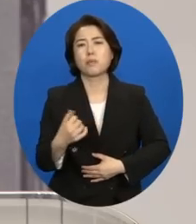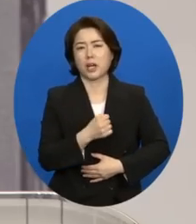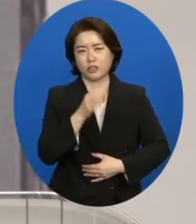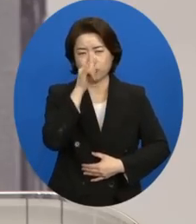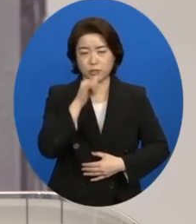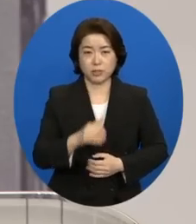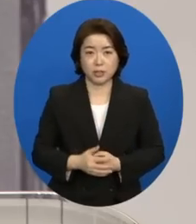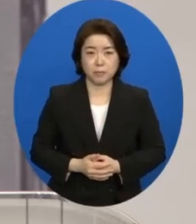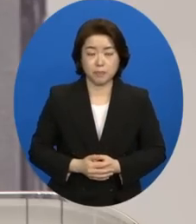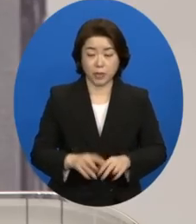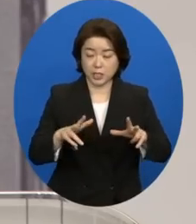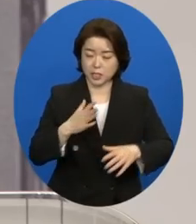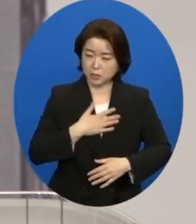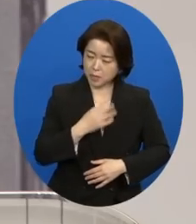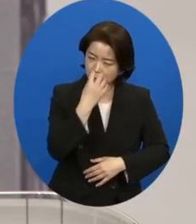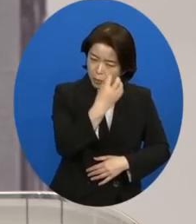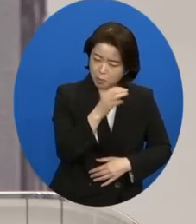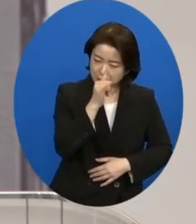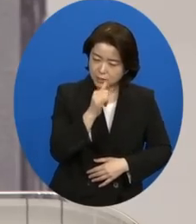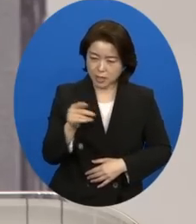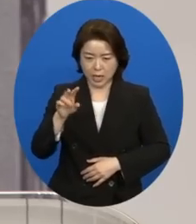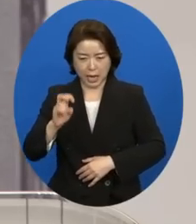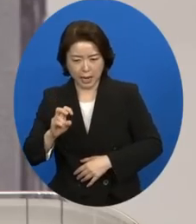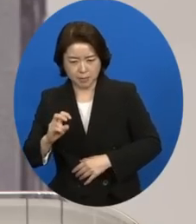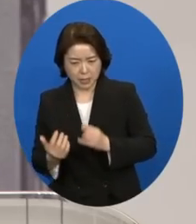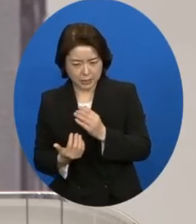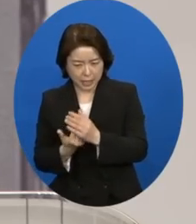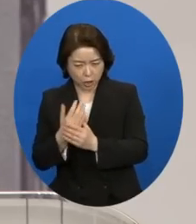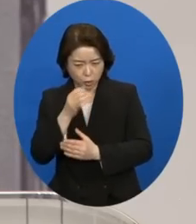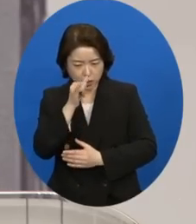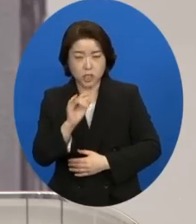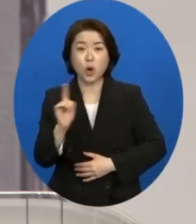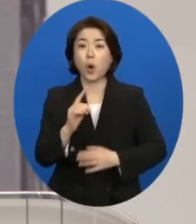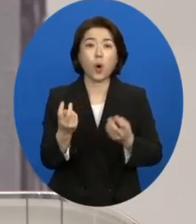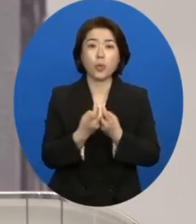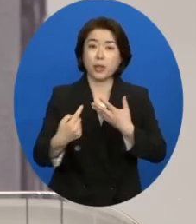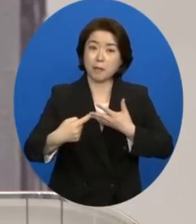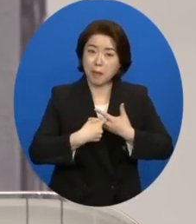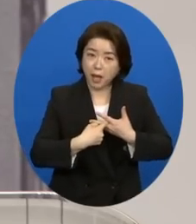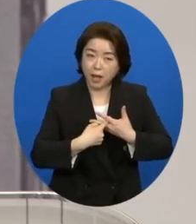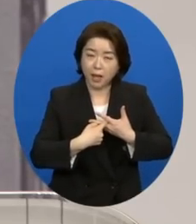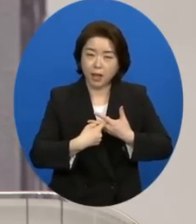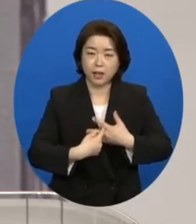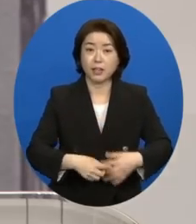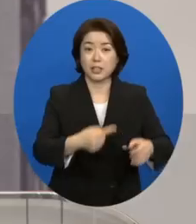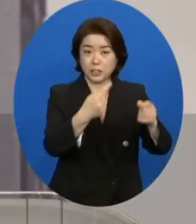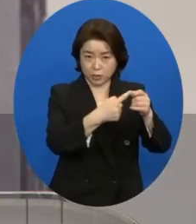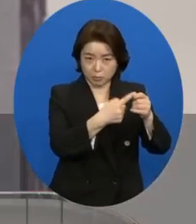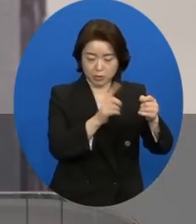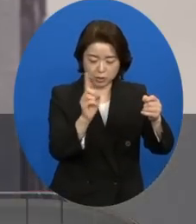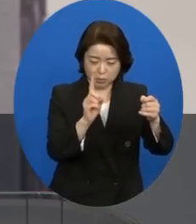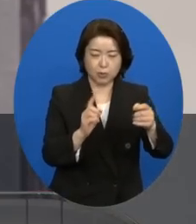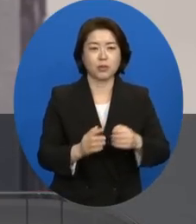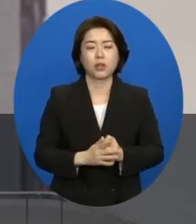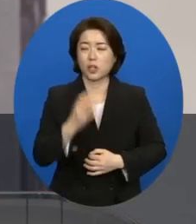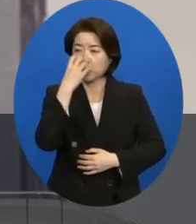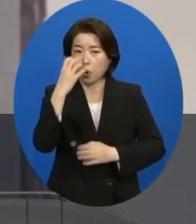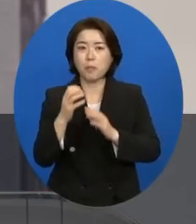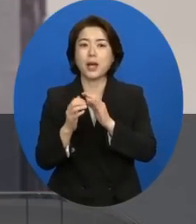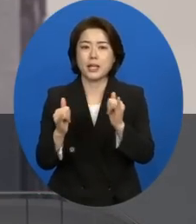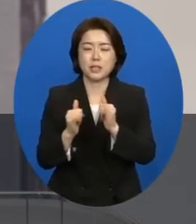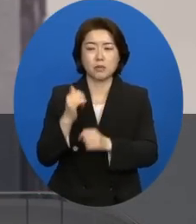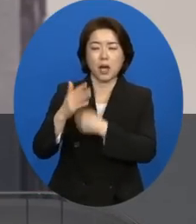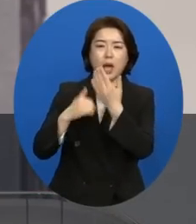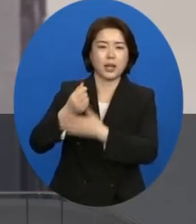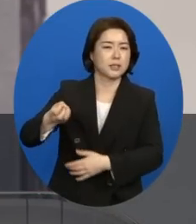지금이 교만한지이 암세포가 들어왔는지 어떻게 알 수 있을까 몇 가지 점검해 보면 되는데요 첫 번째 교만한 자는 하나님을